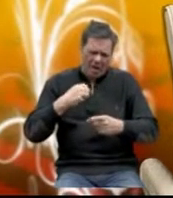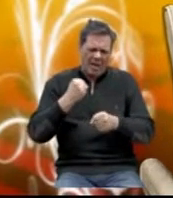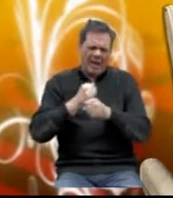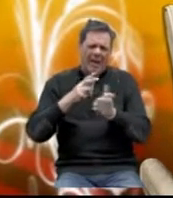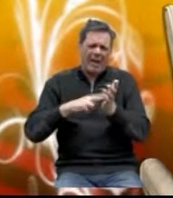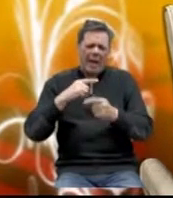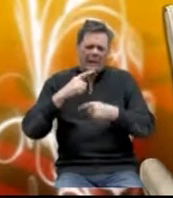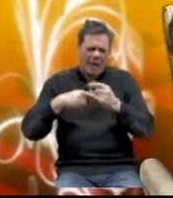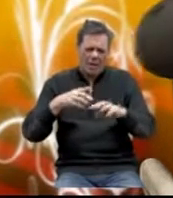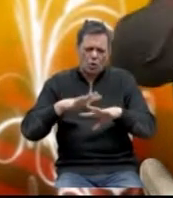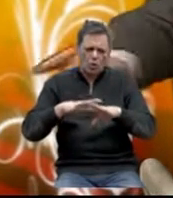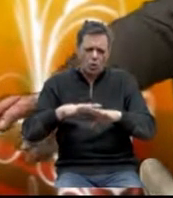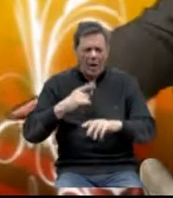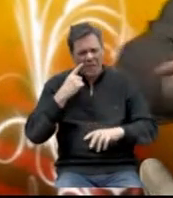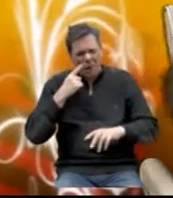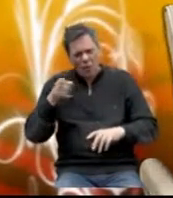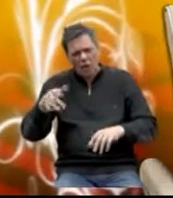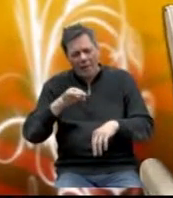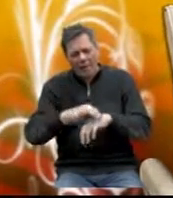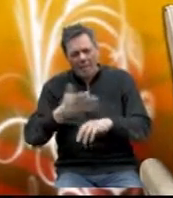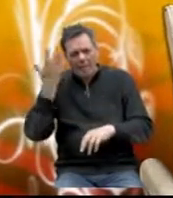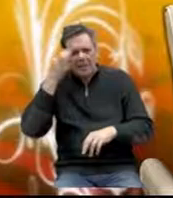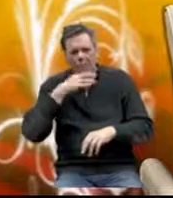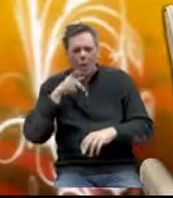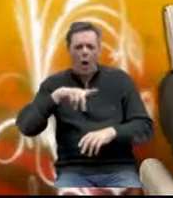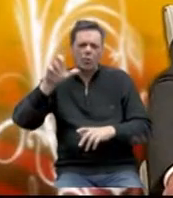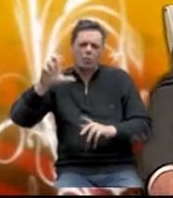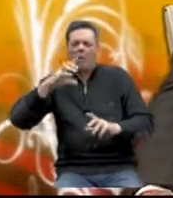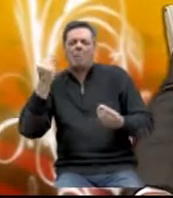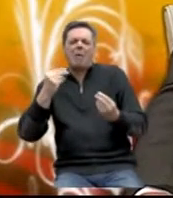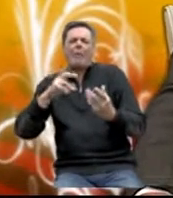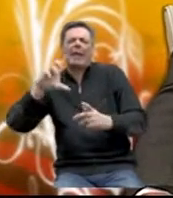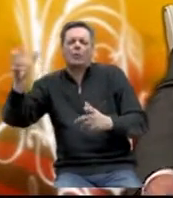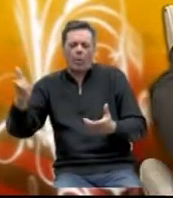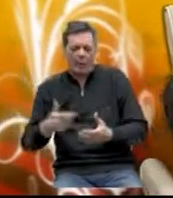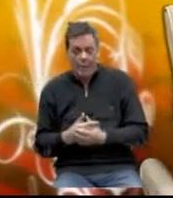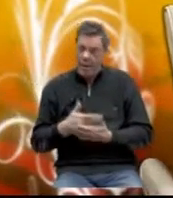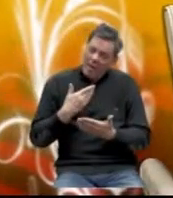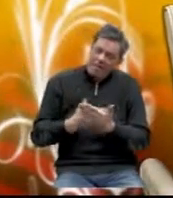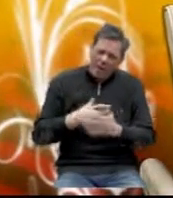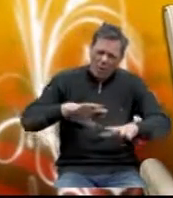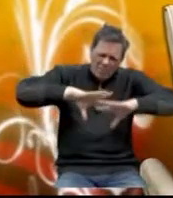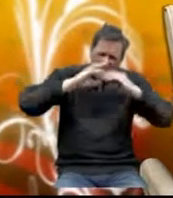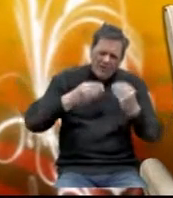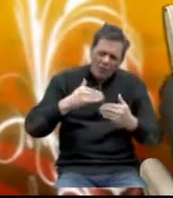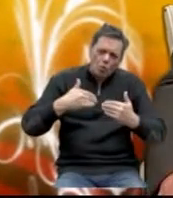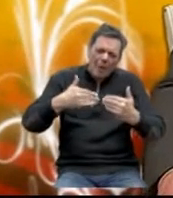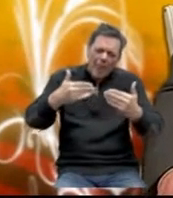aha, vjerojatnije da će ova terapija biti bolja od ove terapije. Prema tome, tako da sve to